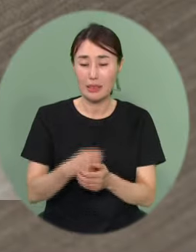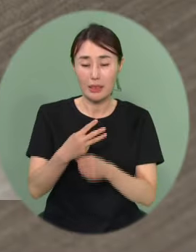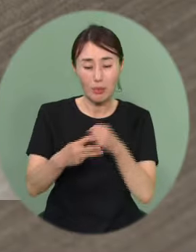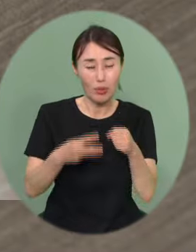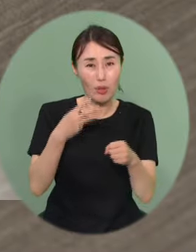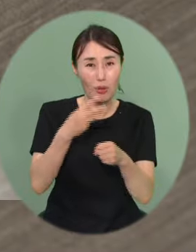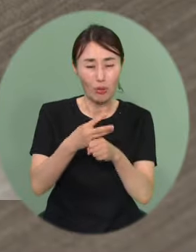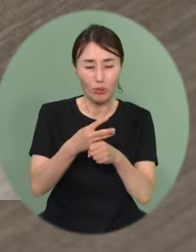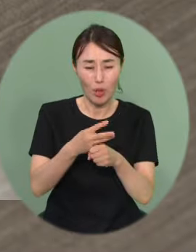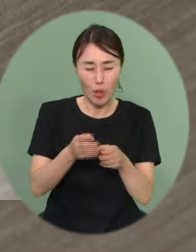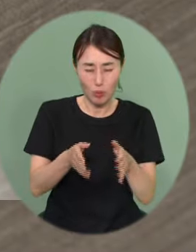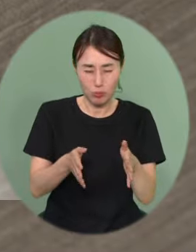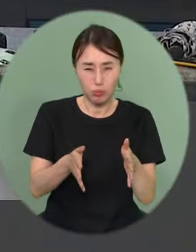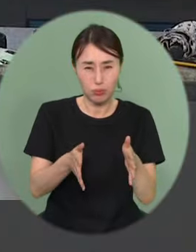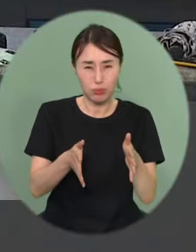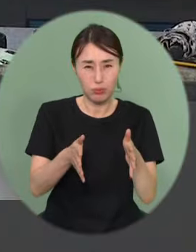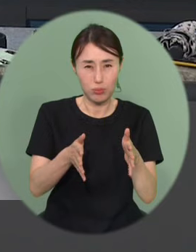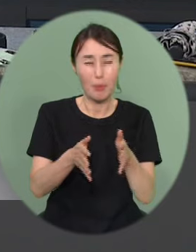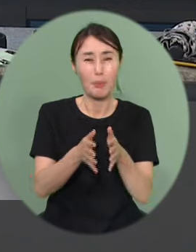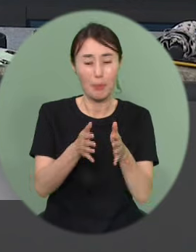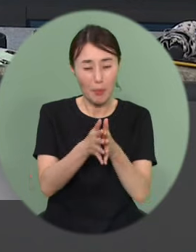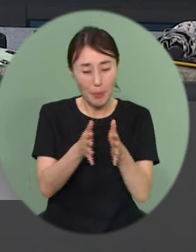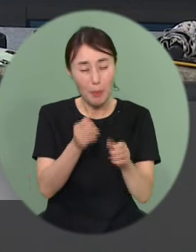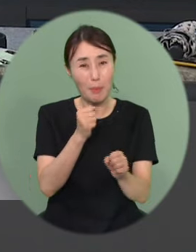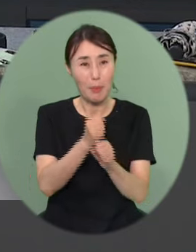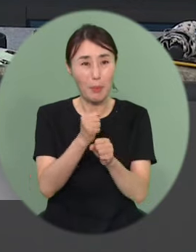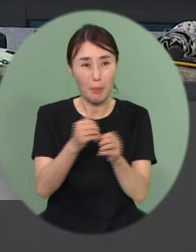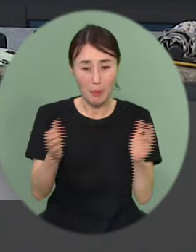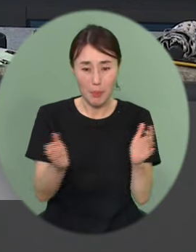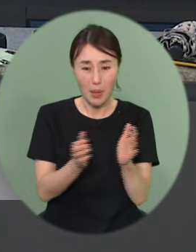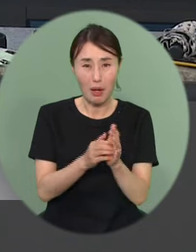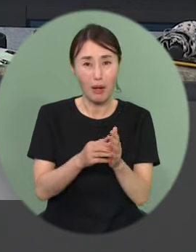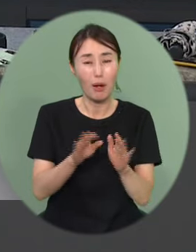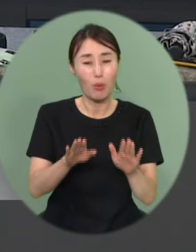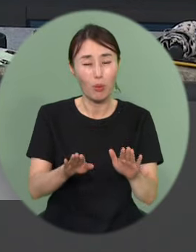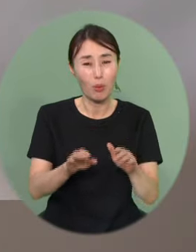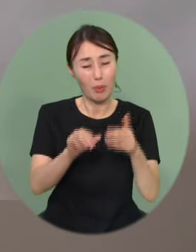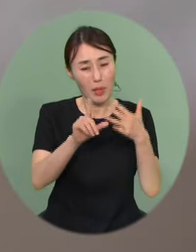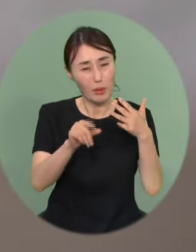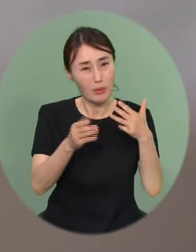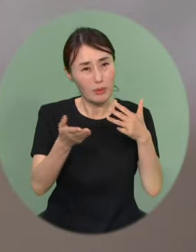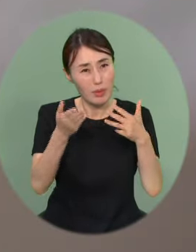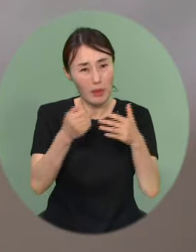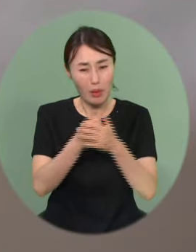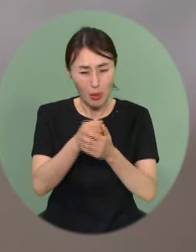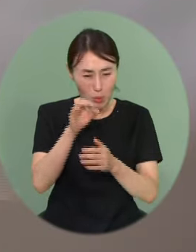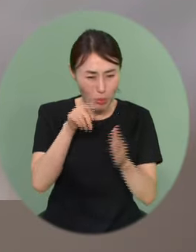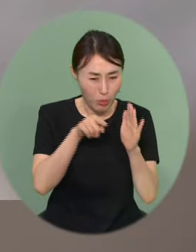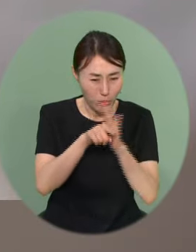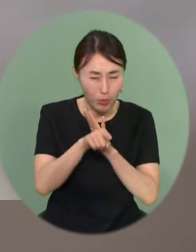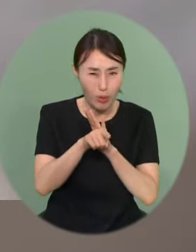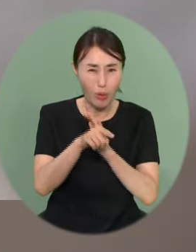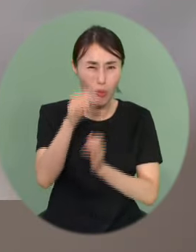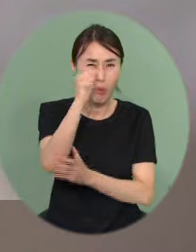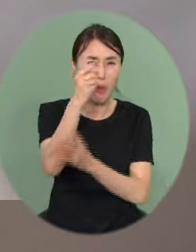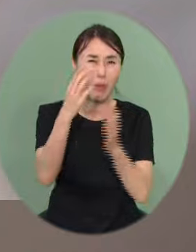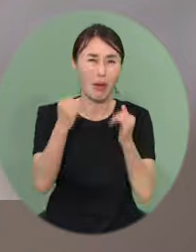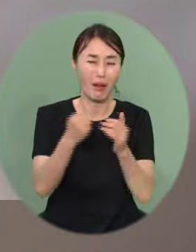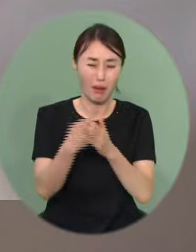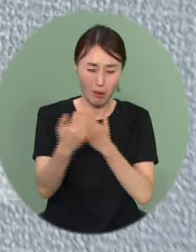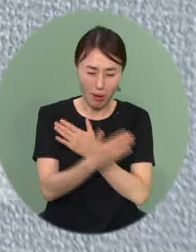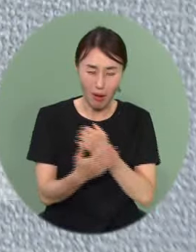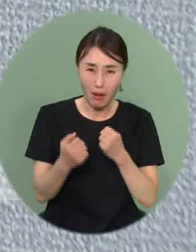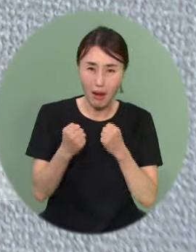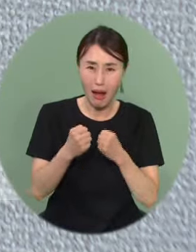3년여간의 공사가 끝난 뒤 이달 초 아파트 내부를 둘러본 입주자들은 곰팡이들이 무더기로 발견되면서 건강과